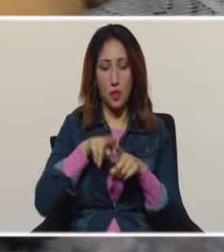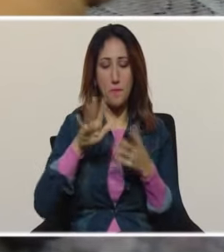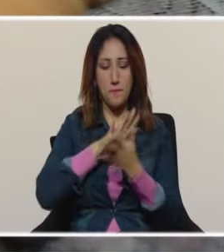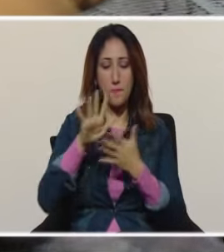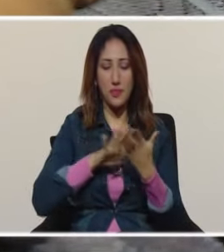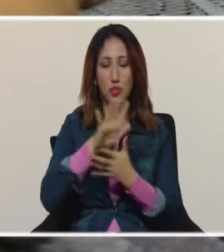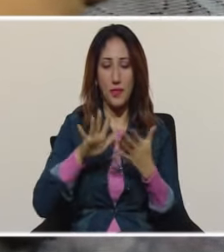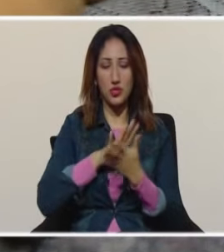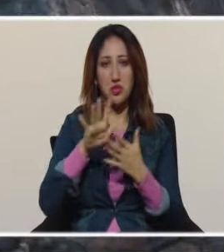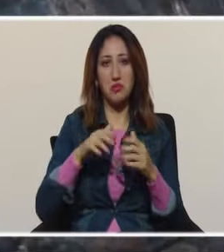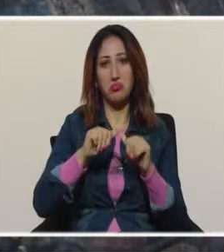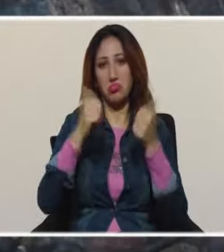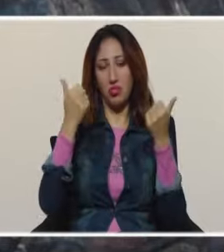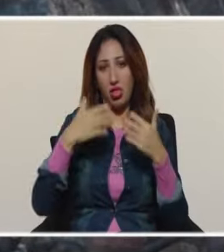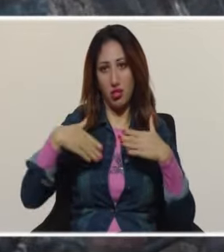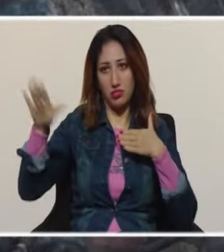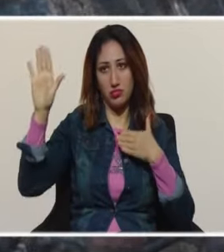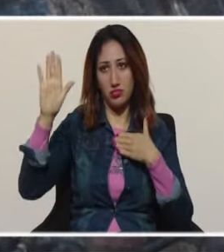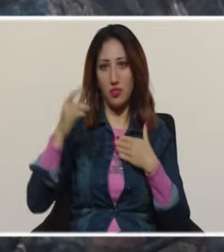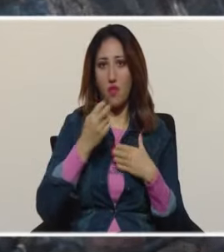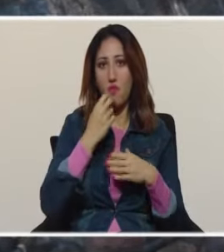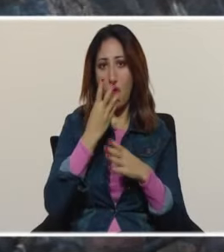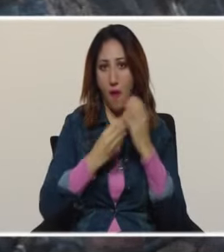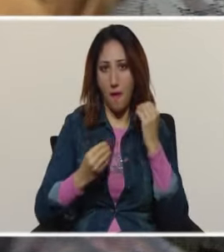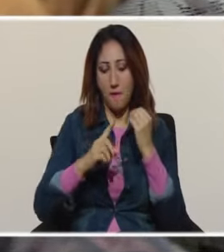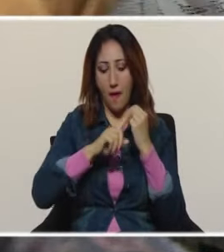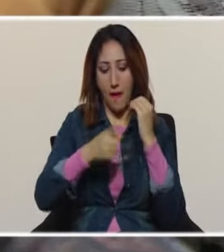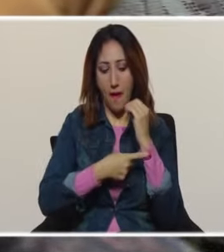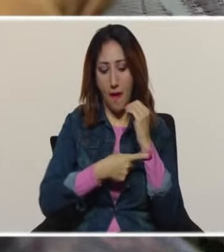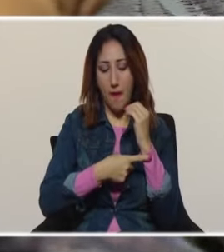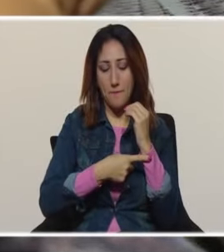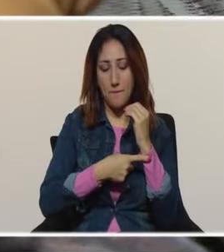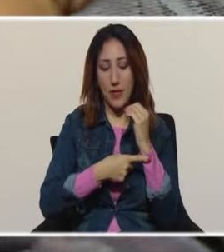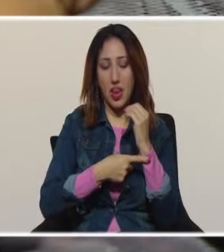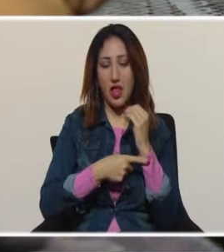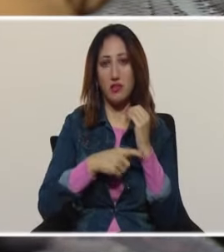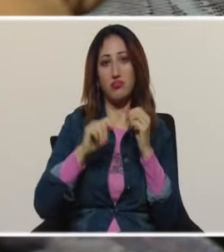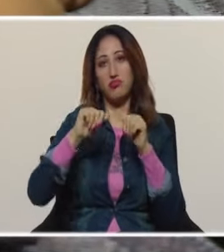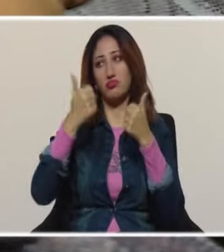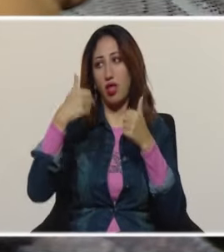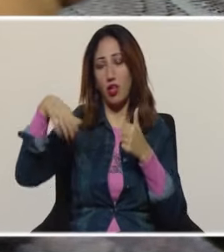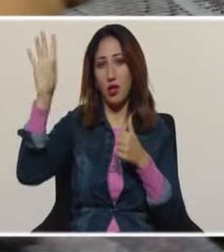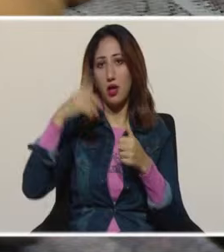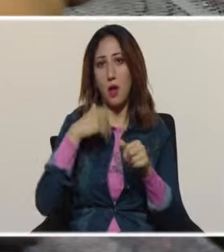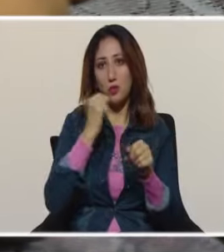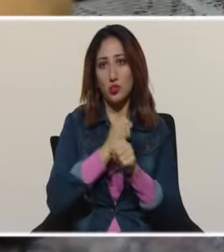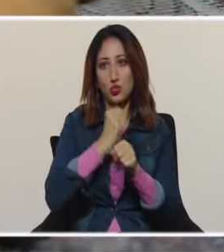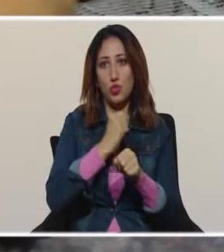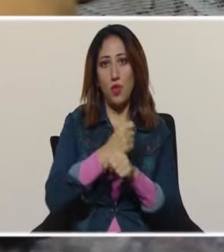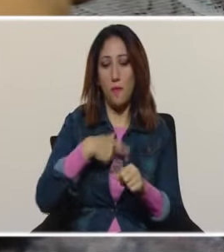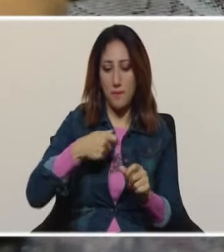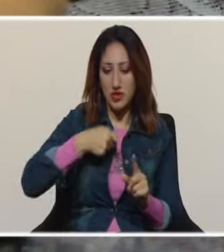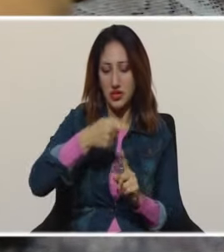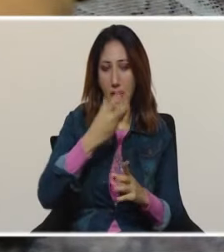مشاكل وكده فانفصل، وابني لسه كنت حامل فيه. حاولت ان انا اشتغل او اصرف عليه او كده،